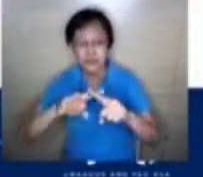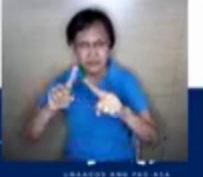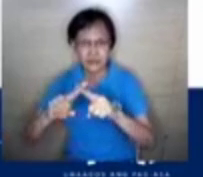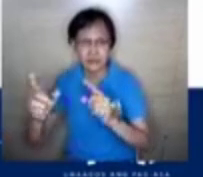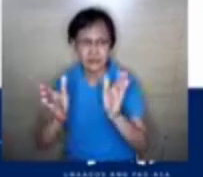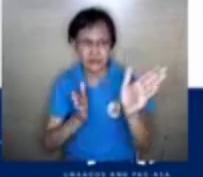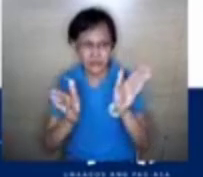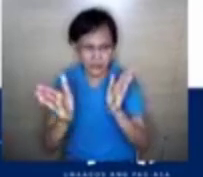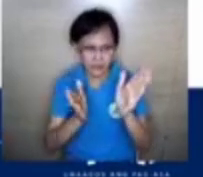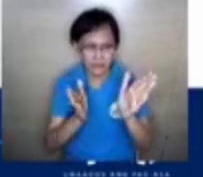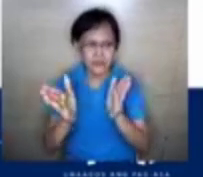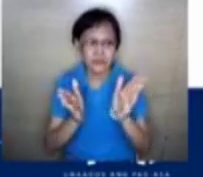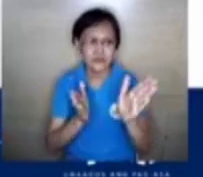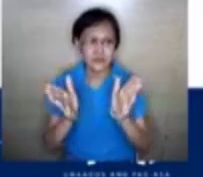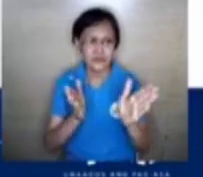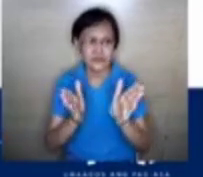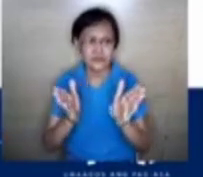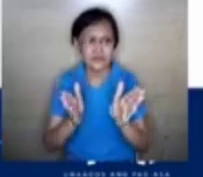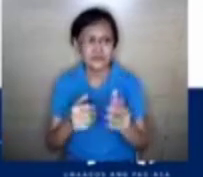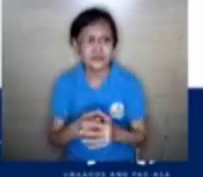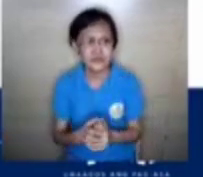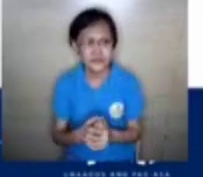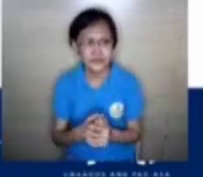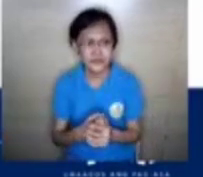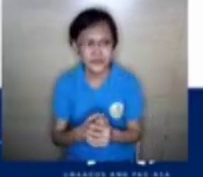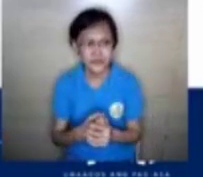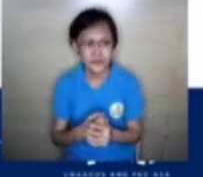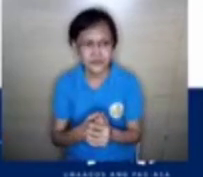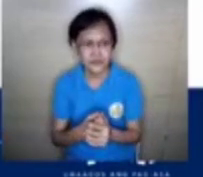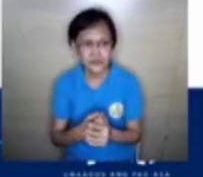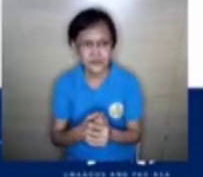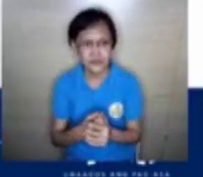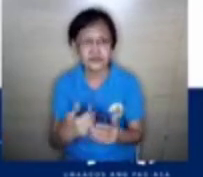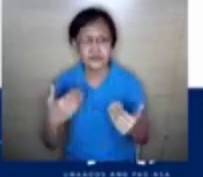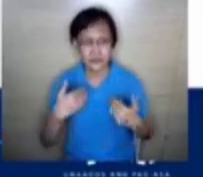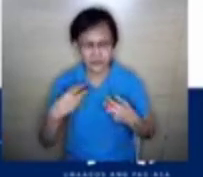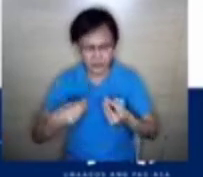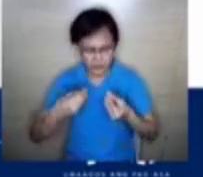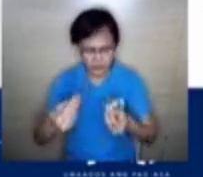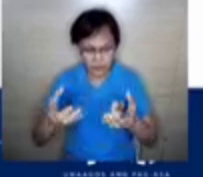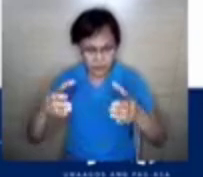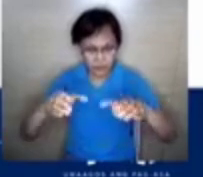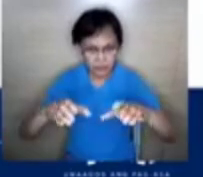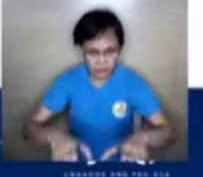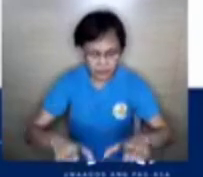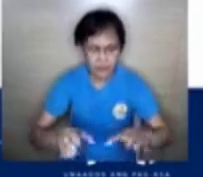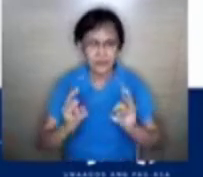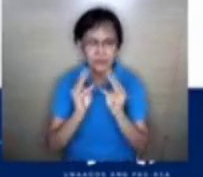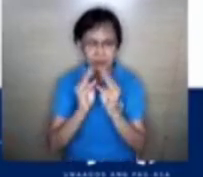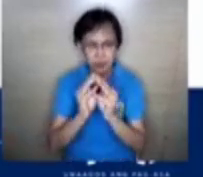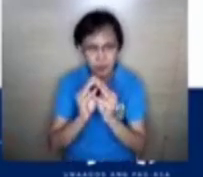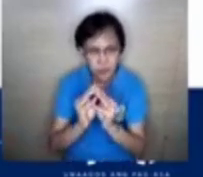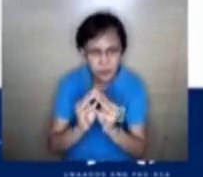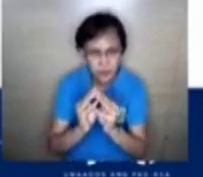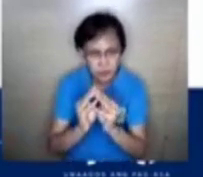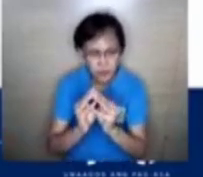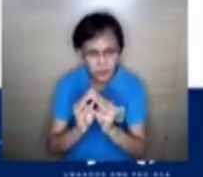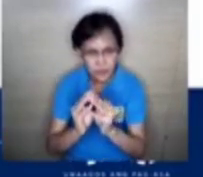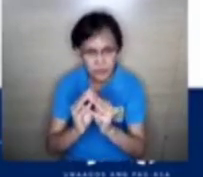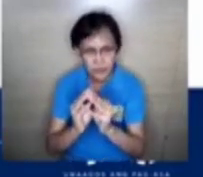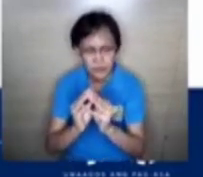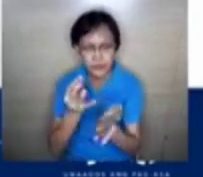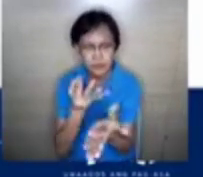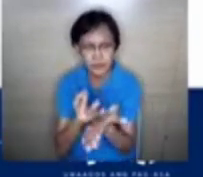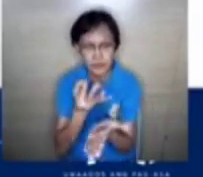Project Damayan naman, ang Project Damayan ay in-extend natin sa mga kapatid nating Muslim sa pamamagitan ng financial